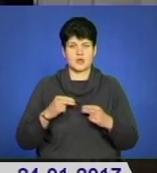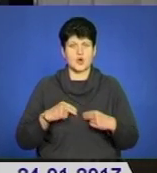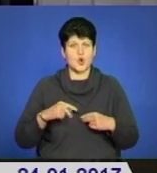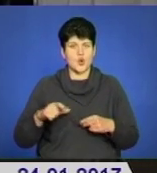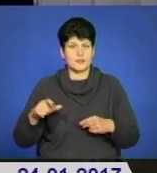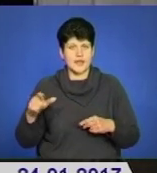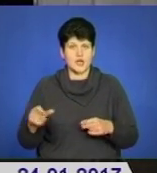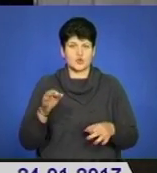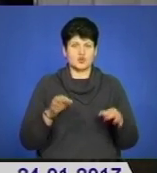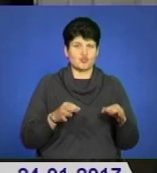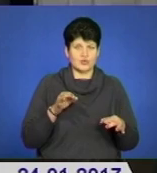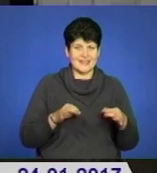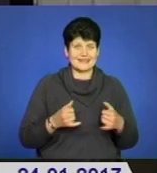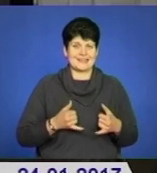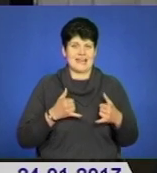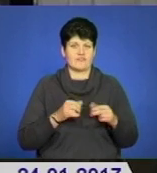а також для